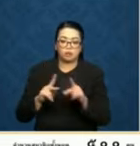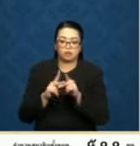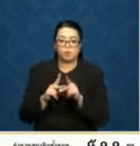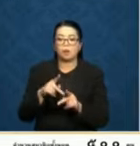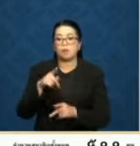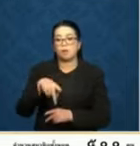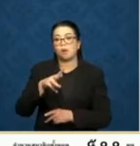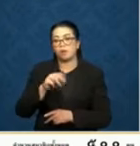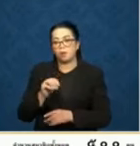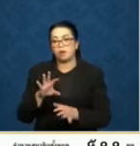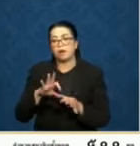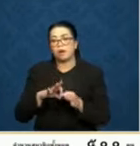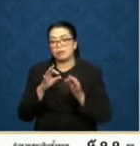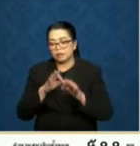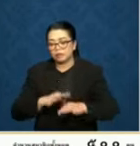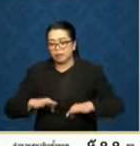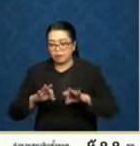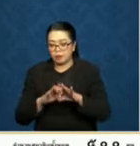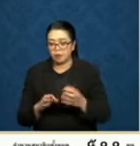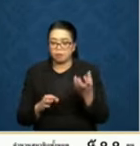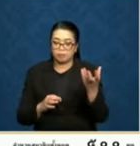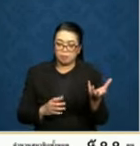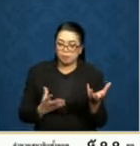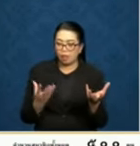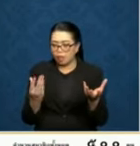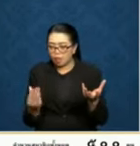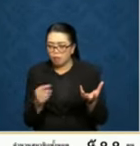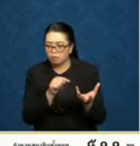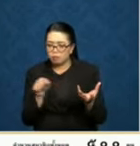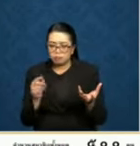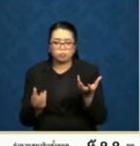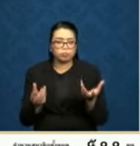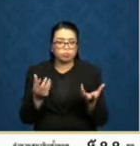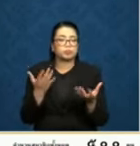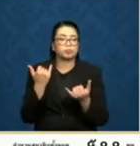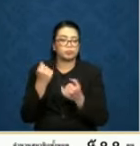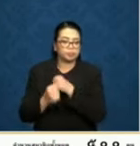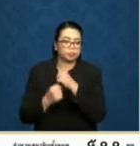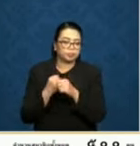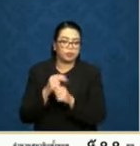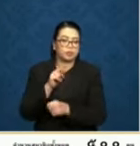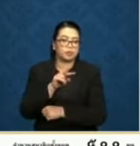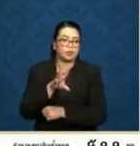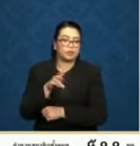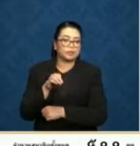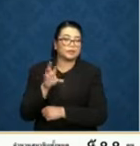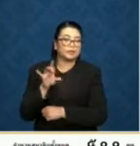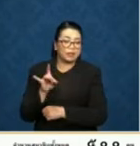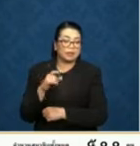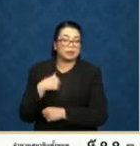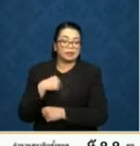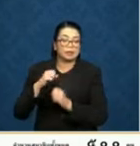กับ HARDWARE มากกา SOFTWAREอัี้ต้ขอเรีนว่านปีงบประมาณ 2,568